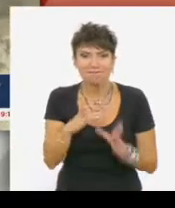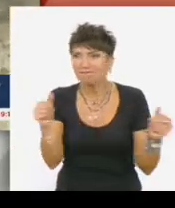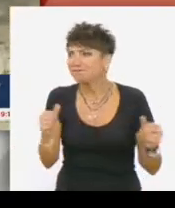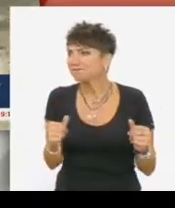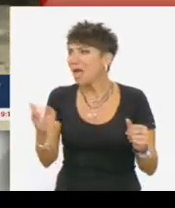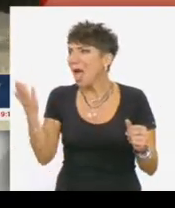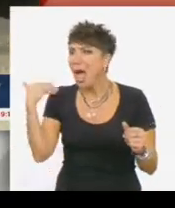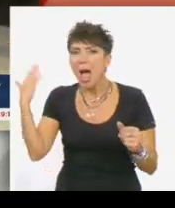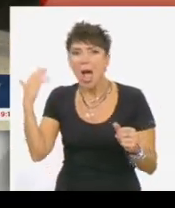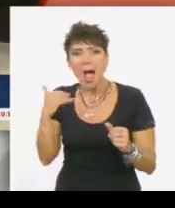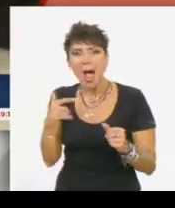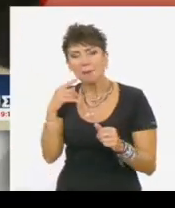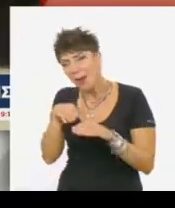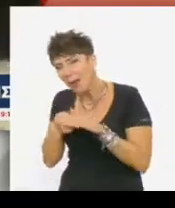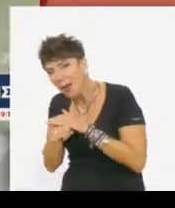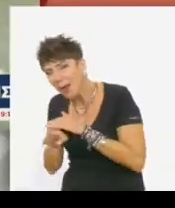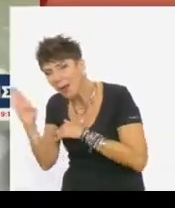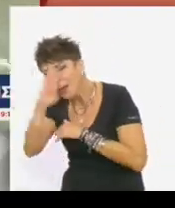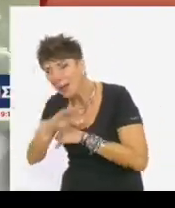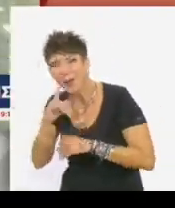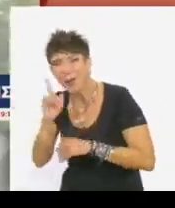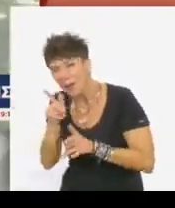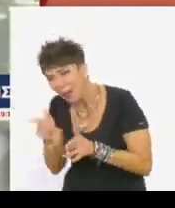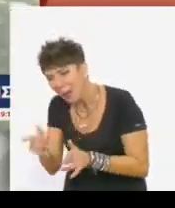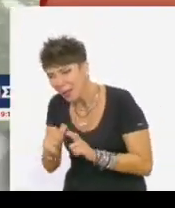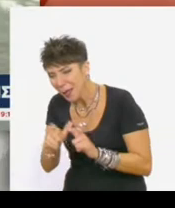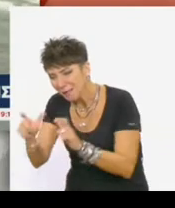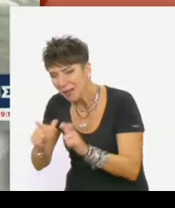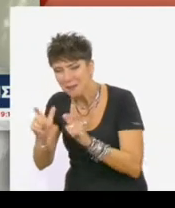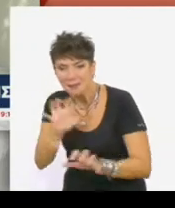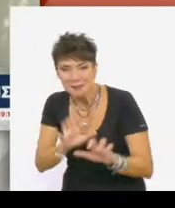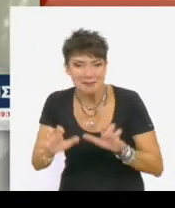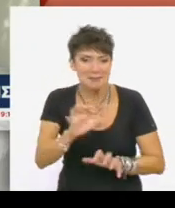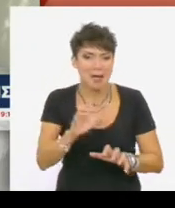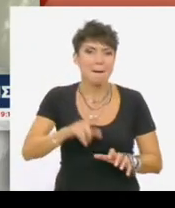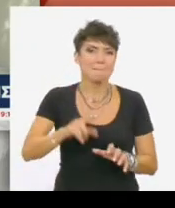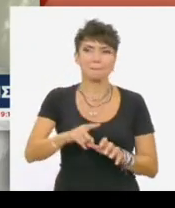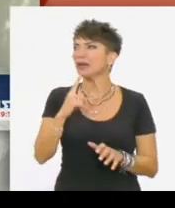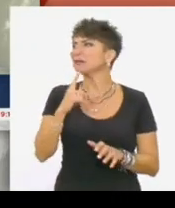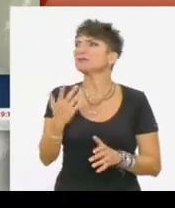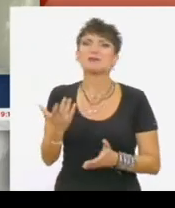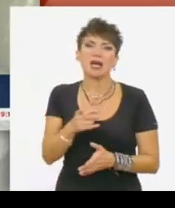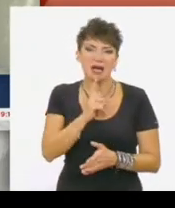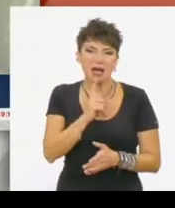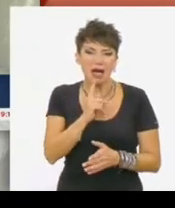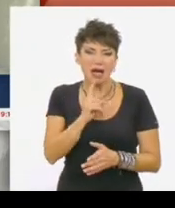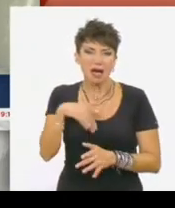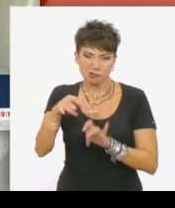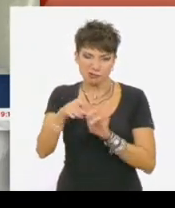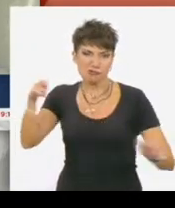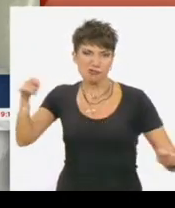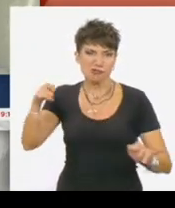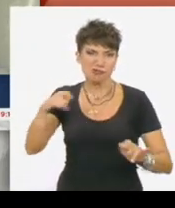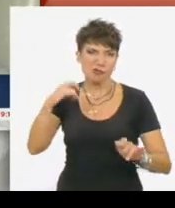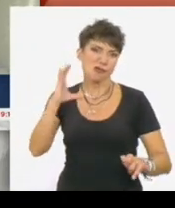από την πιλωτή σπιτιού που είχε βρει καταφύγιο και η γυναίκα που το φρόντιζε το αναζητούσε. Υπήρχε μια αυτοσχέδια θηλιά από σύρμα, η